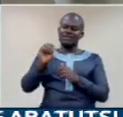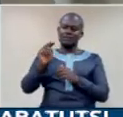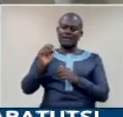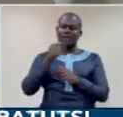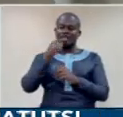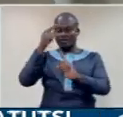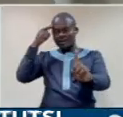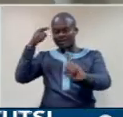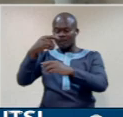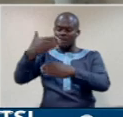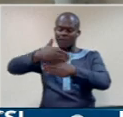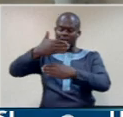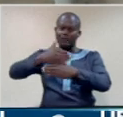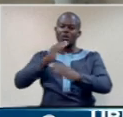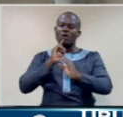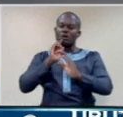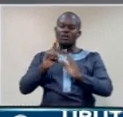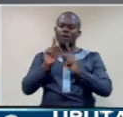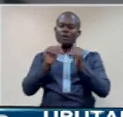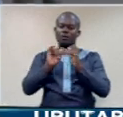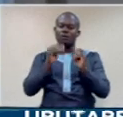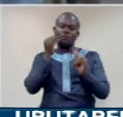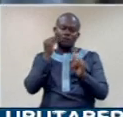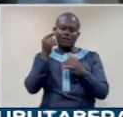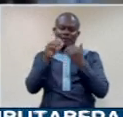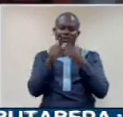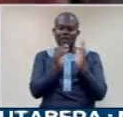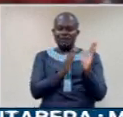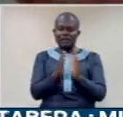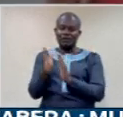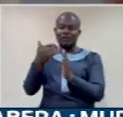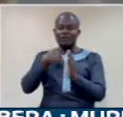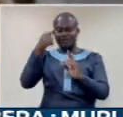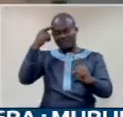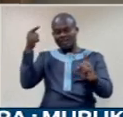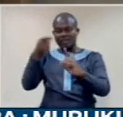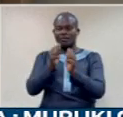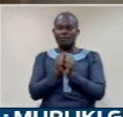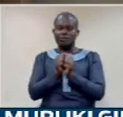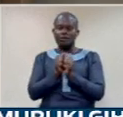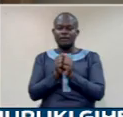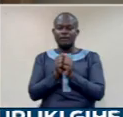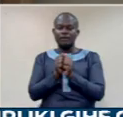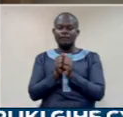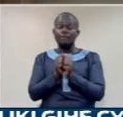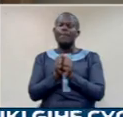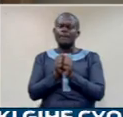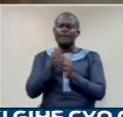ko intego za bariyeri no gutegeka abantu kuguma mu ngo ari ibintu byari byateguwe bifite intego bariyeri zagiye